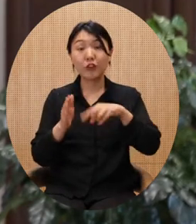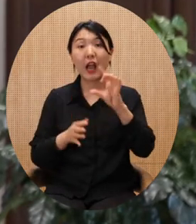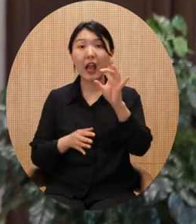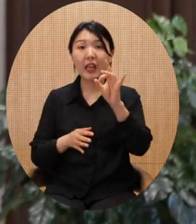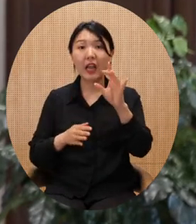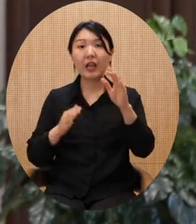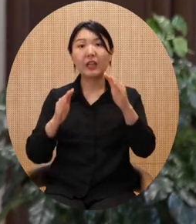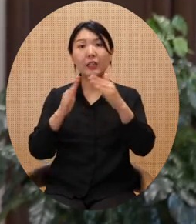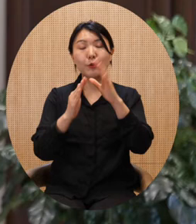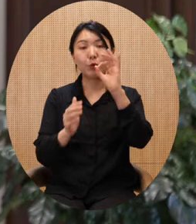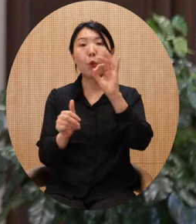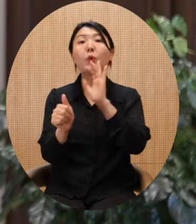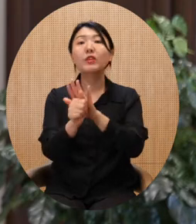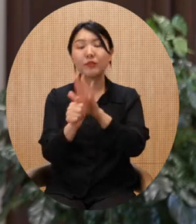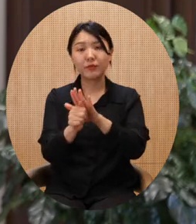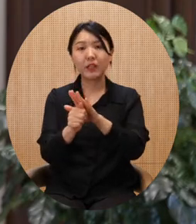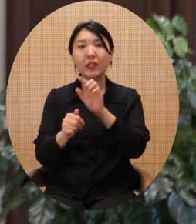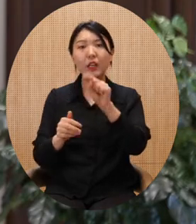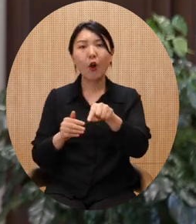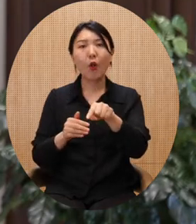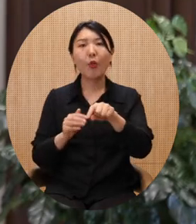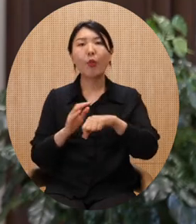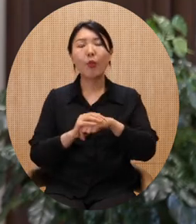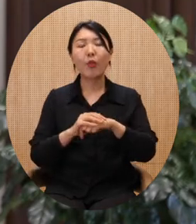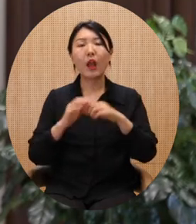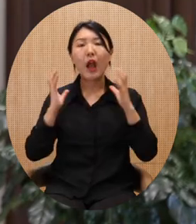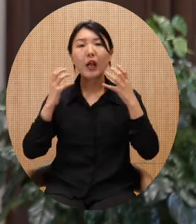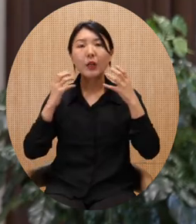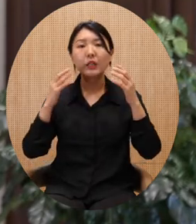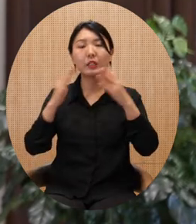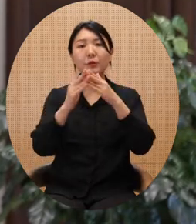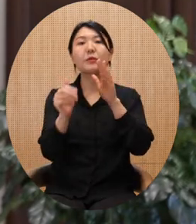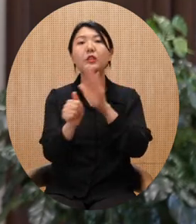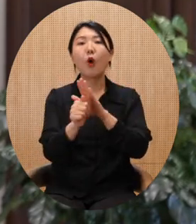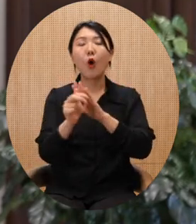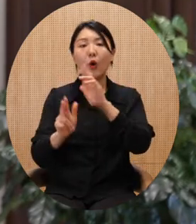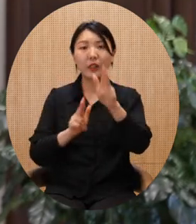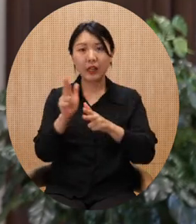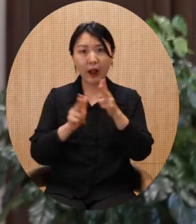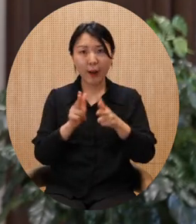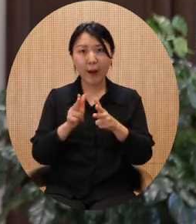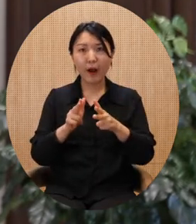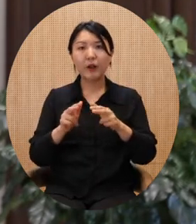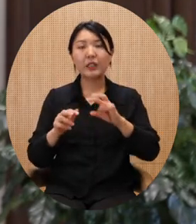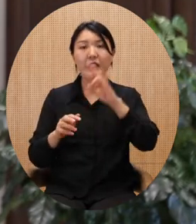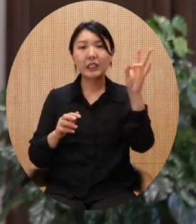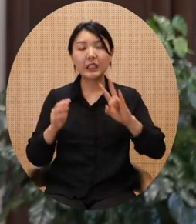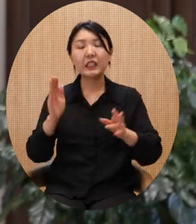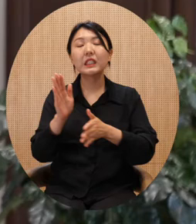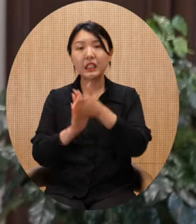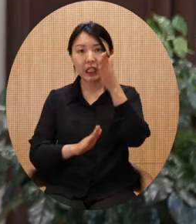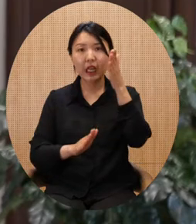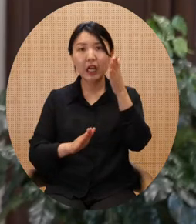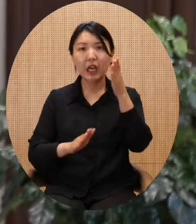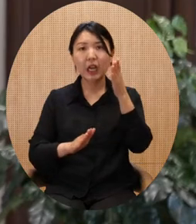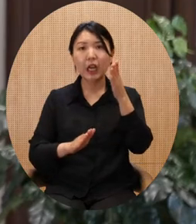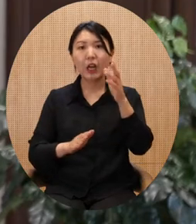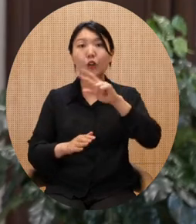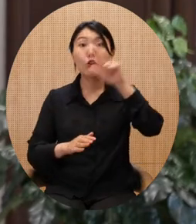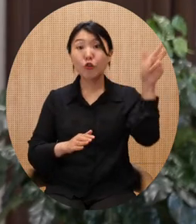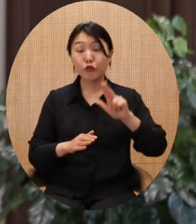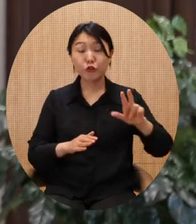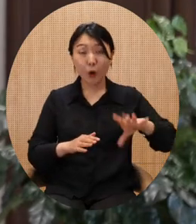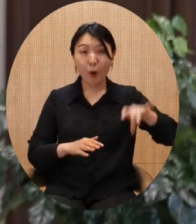주거비 지원인데 이러한 아동 주거비 지원 사업이 우리 시흥시가 전국